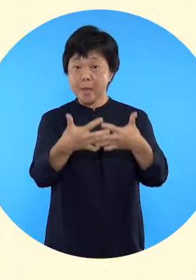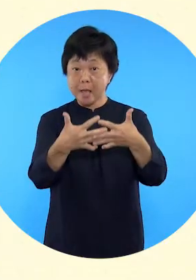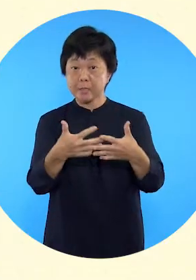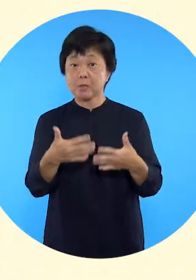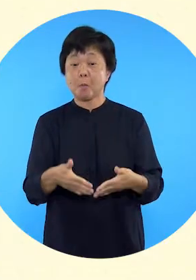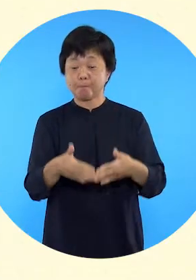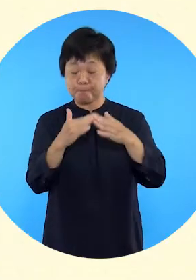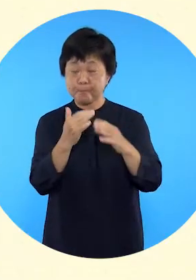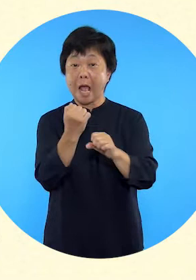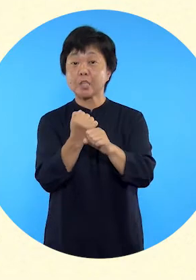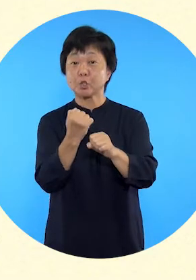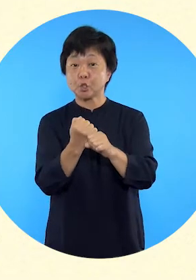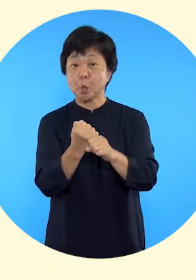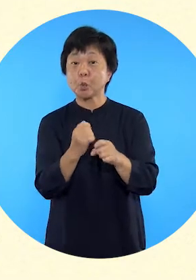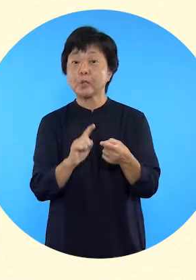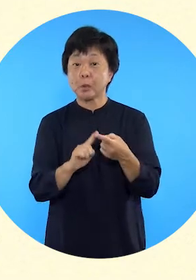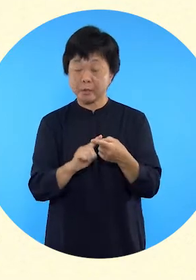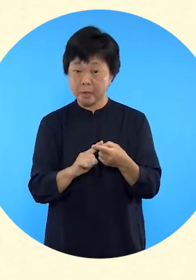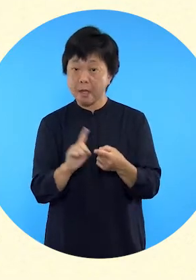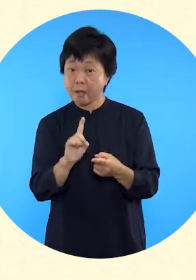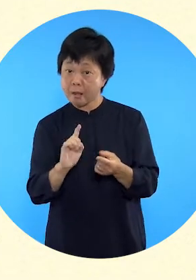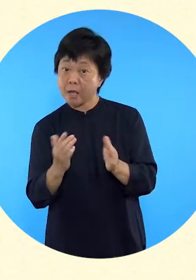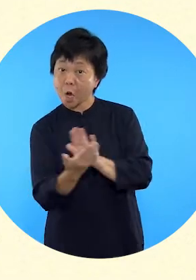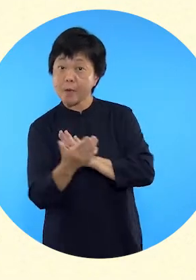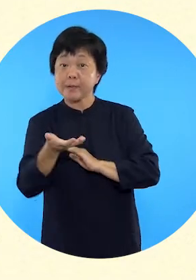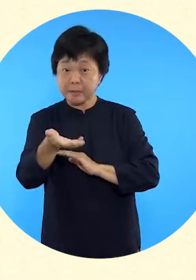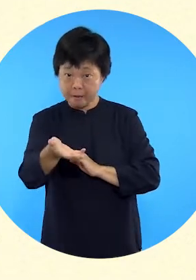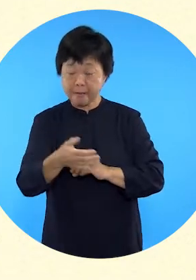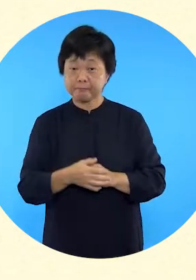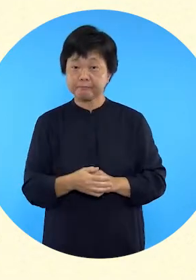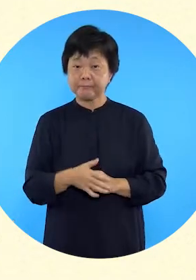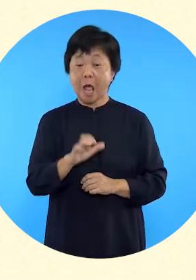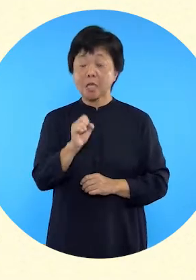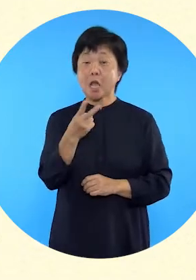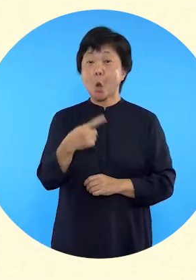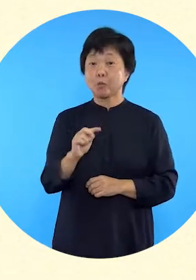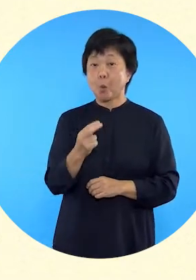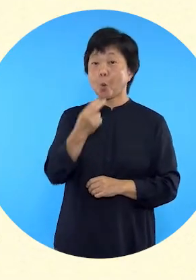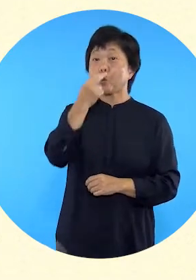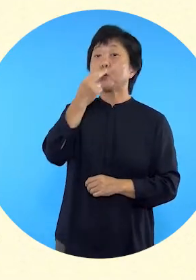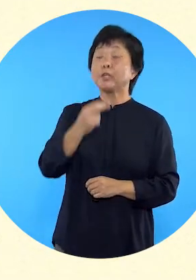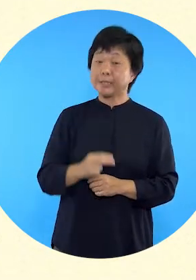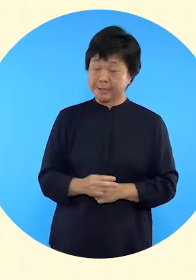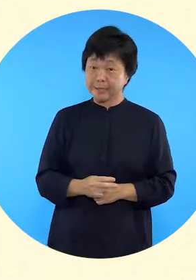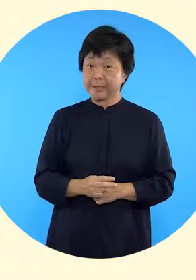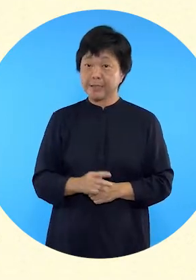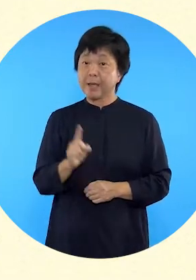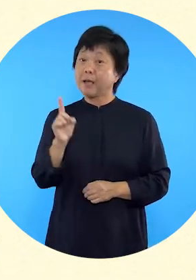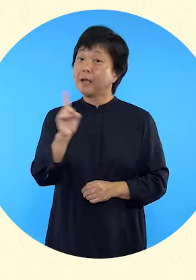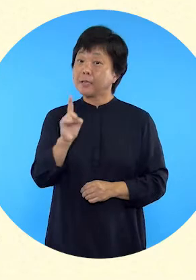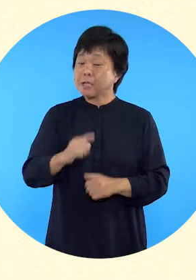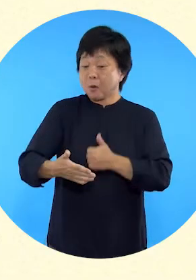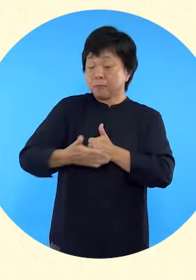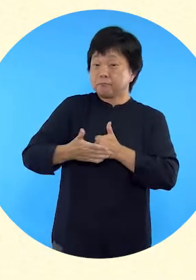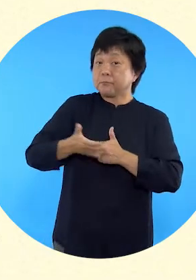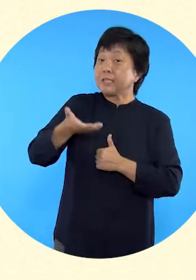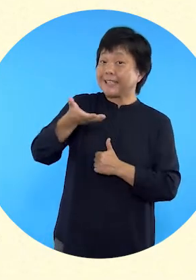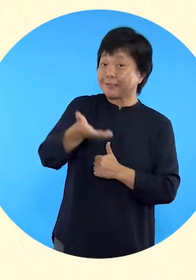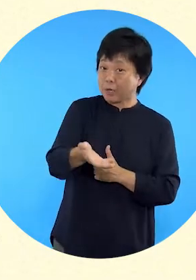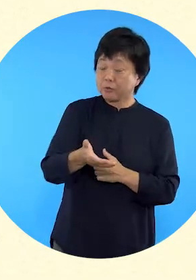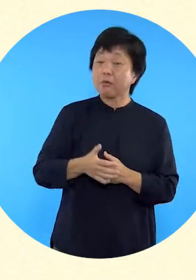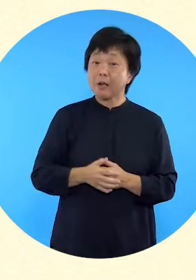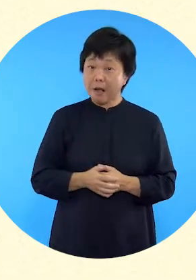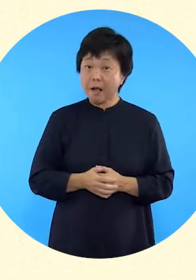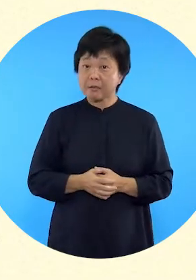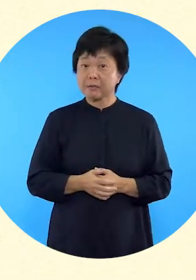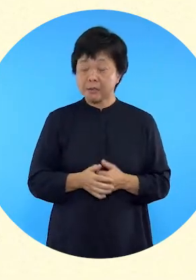のそういったホームページを作ることによってあの変わってきましたか？ そうですね、サロンの雰囲気や、サロンで何をし